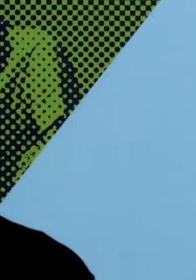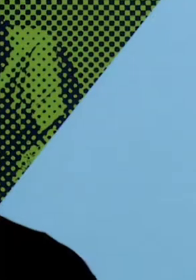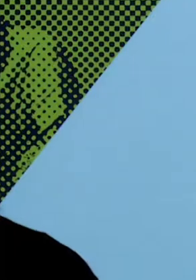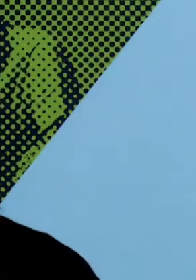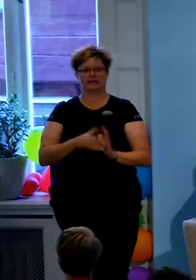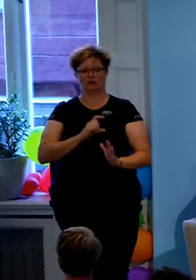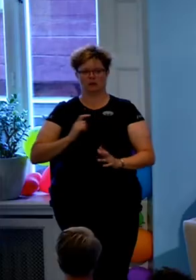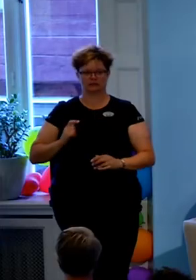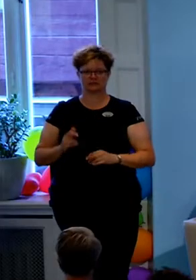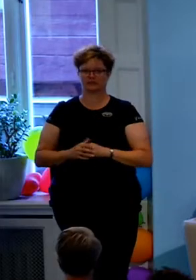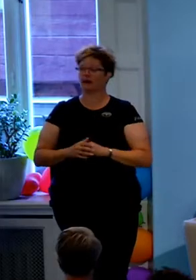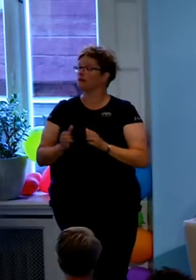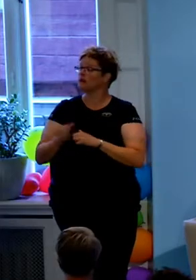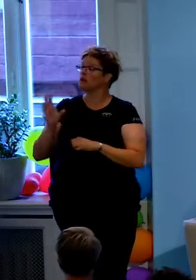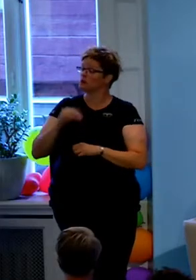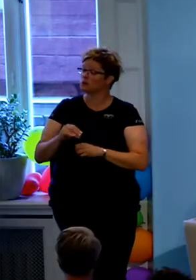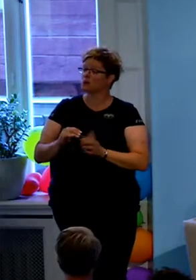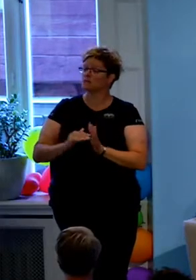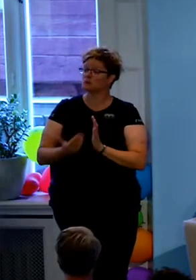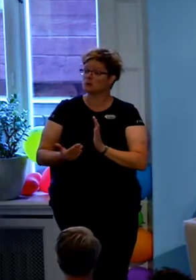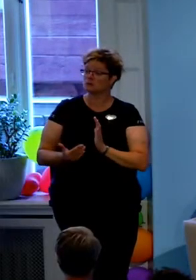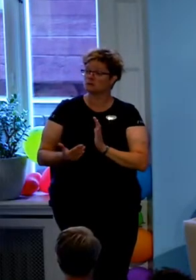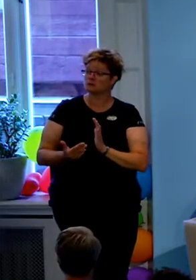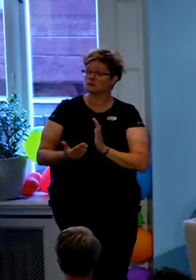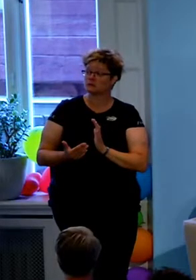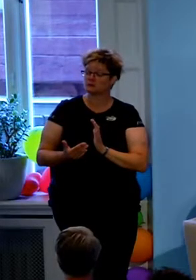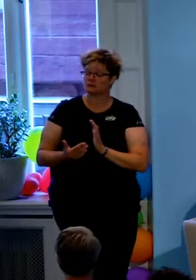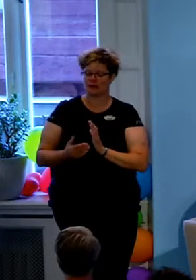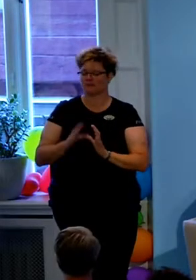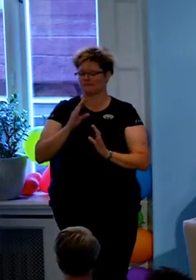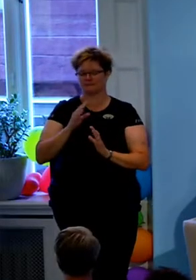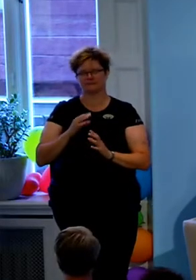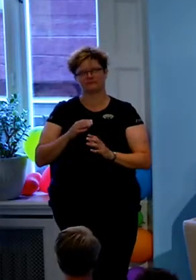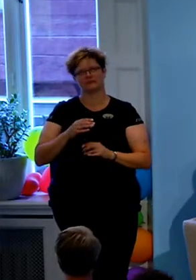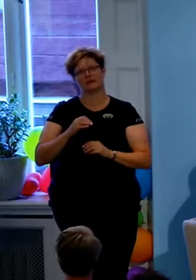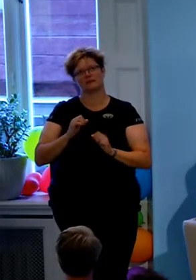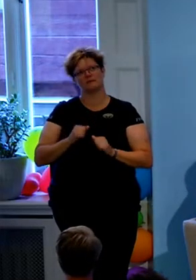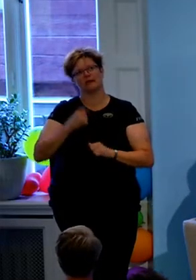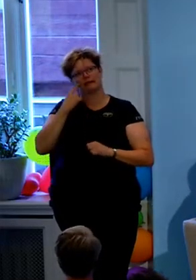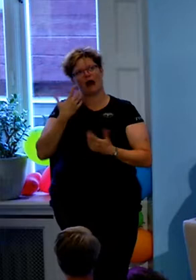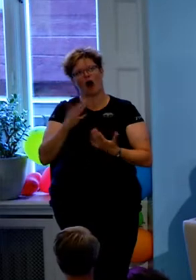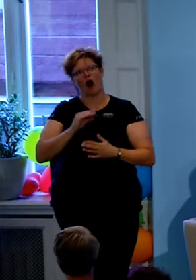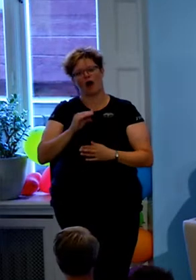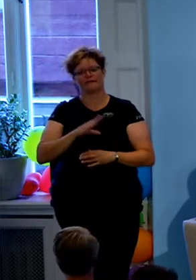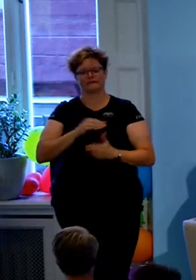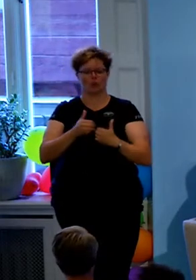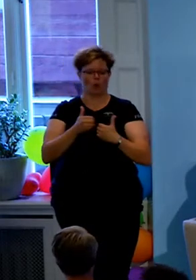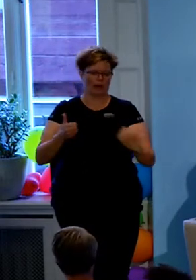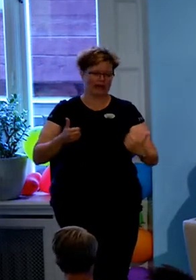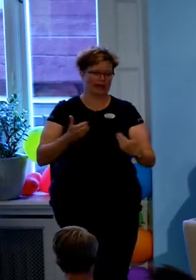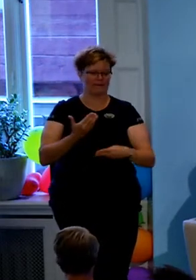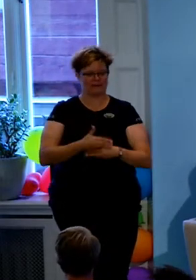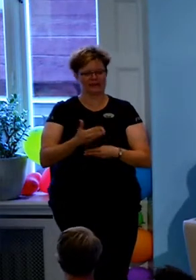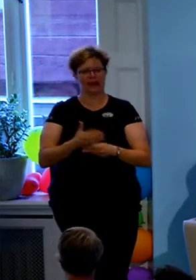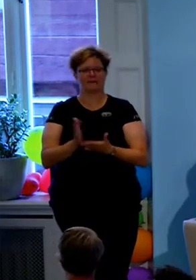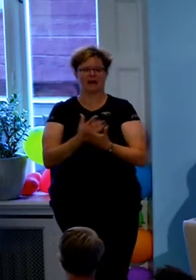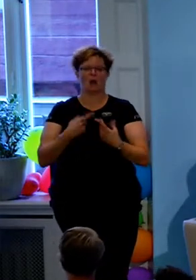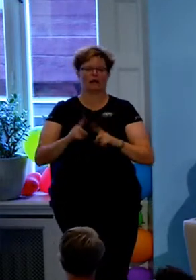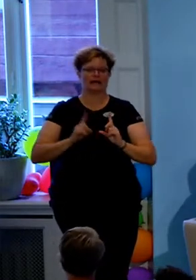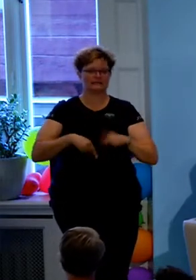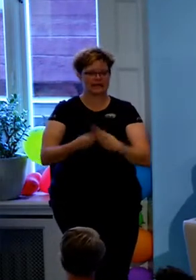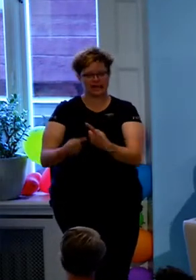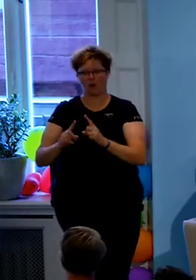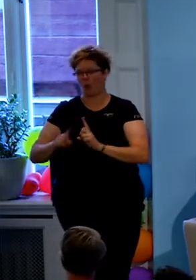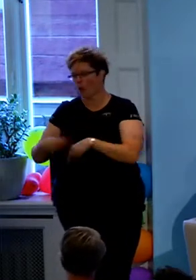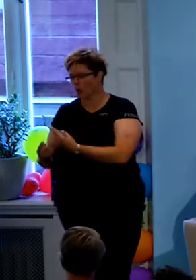också. Men då utifrån, för det går ändå inte komma ifrån att det finns skillnader i hur beteende mellan generationer